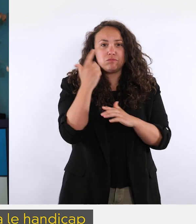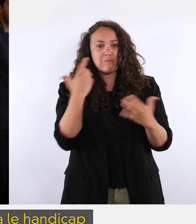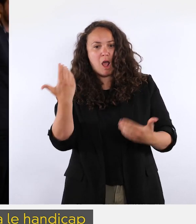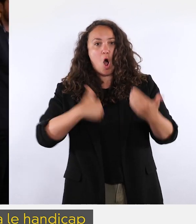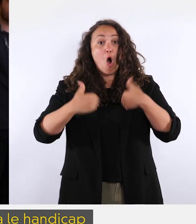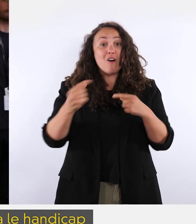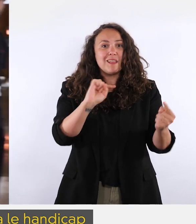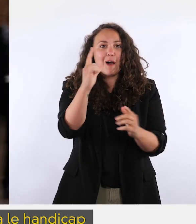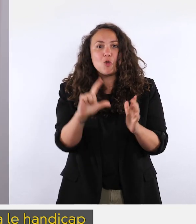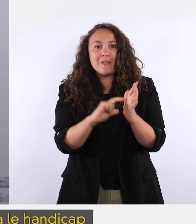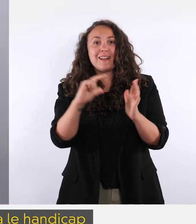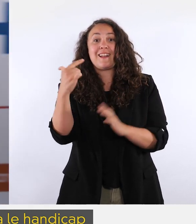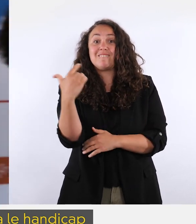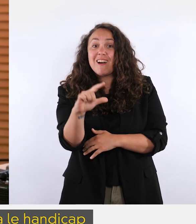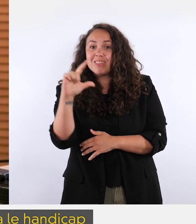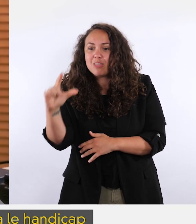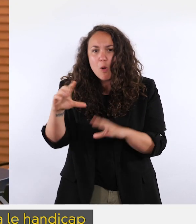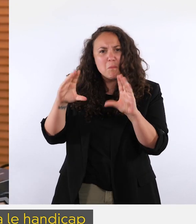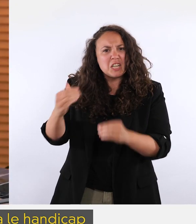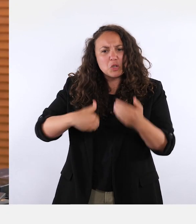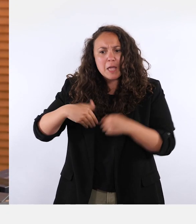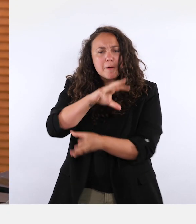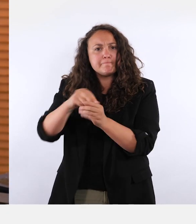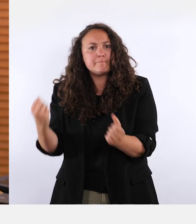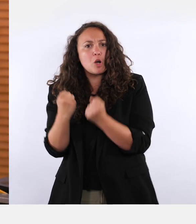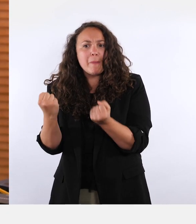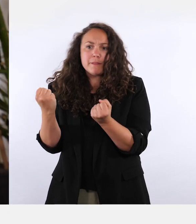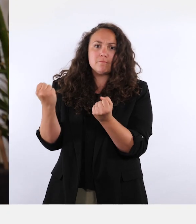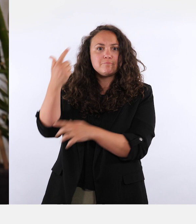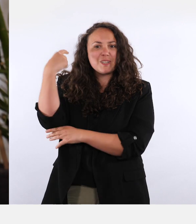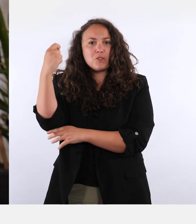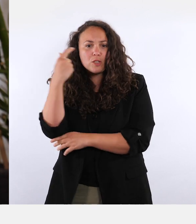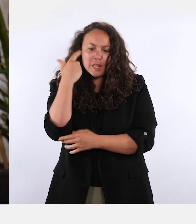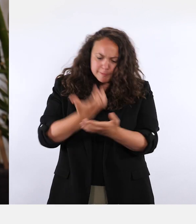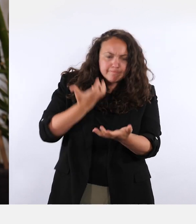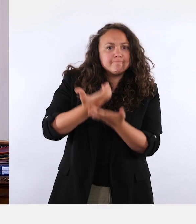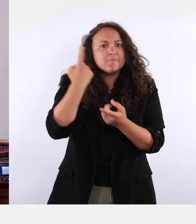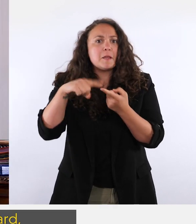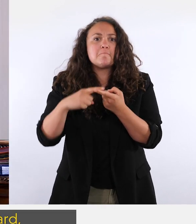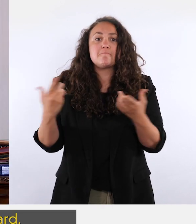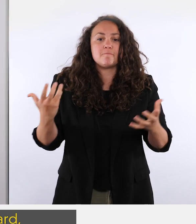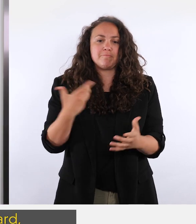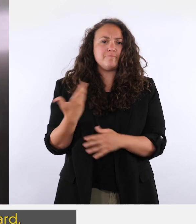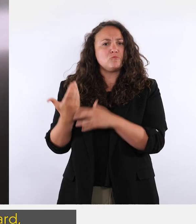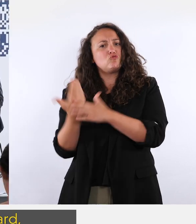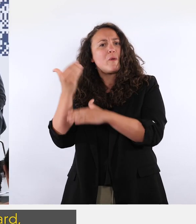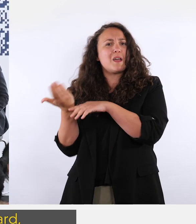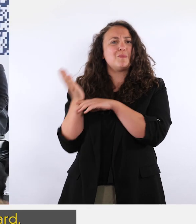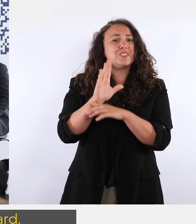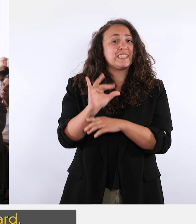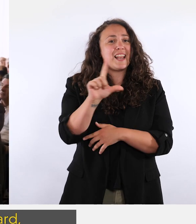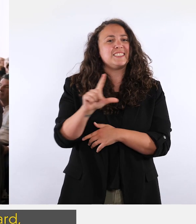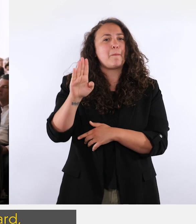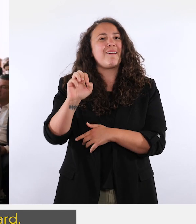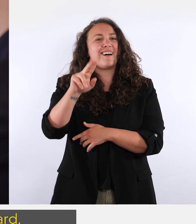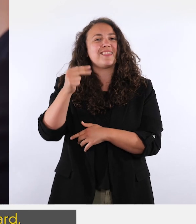En débat 2022, quelle place pour le handicap dans la campagne présidentielle? Qu'est-ce qui doit évidemment être mis sur la table? Journée présentée par Laetitia Bernard,